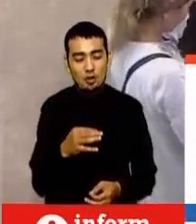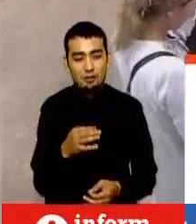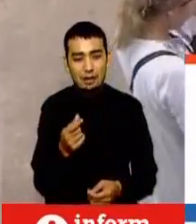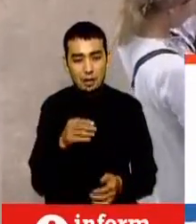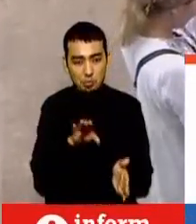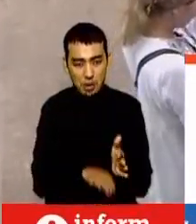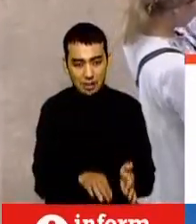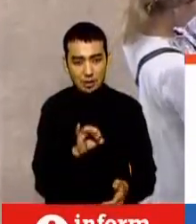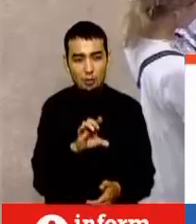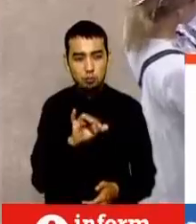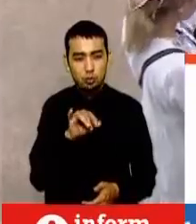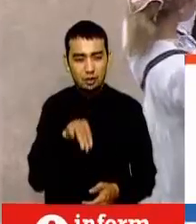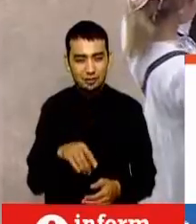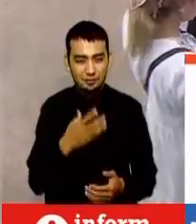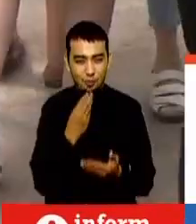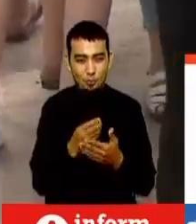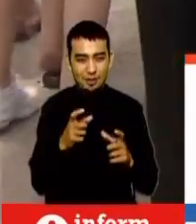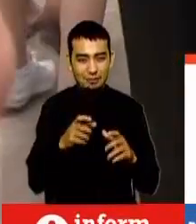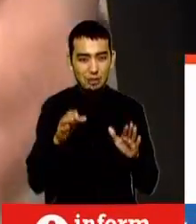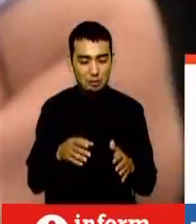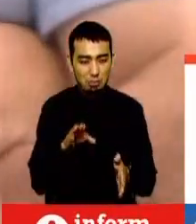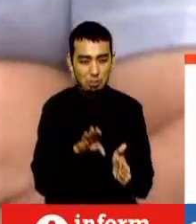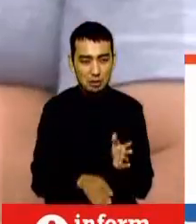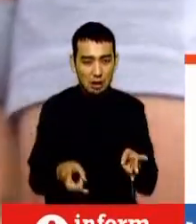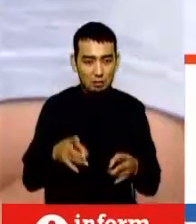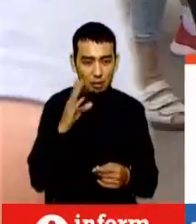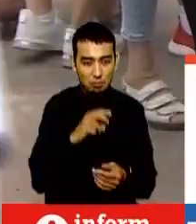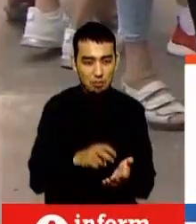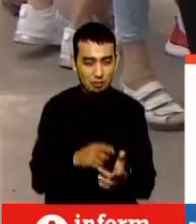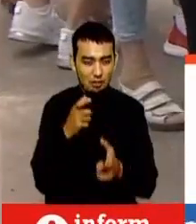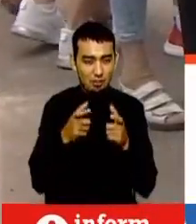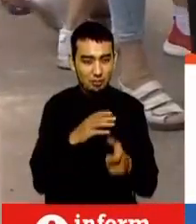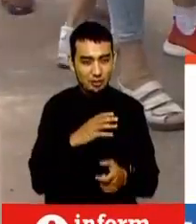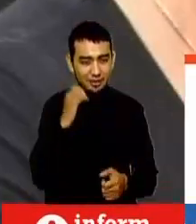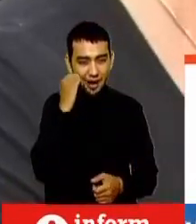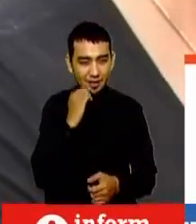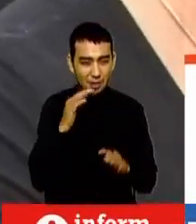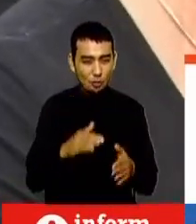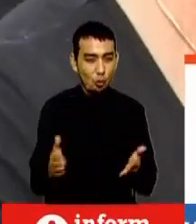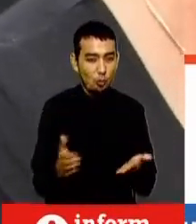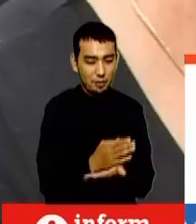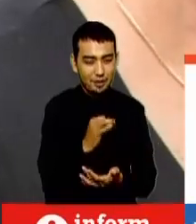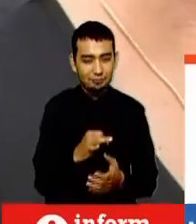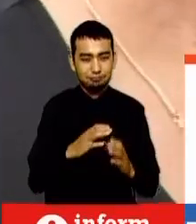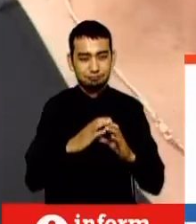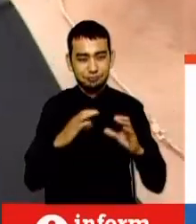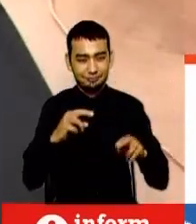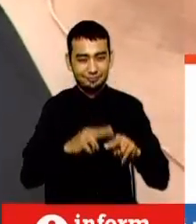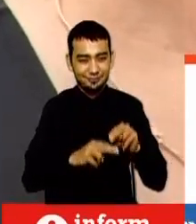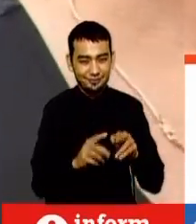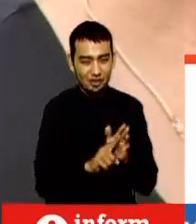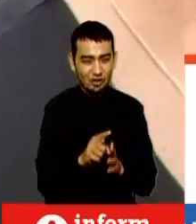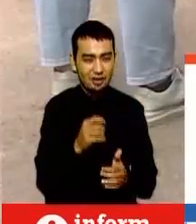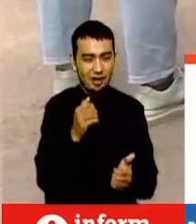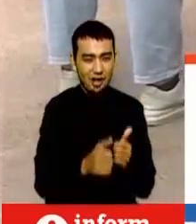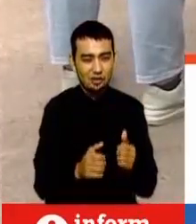болдық деп шу шығарды. Айтуларынша, Алтын Орда базарының әкімшілігі ескі дүңгіршіктерді сүріп, павильон тұрғызу үшін әр